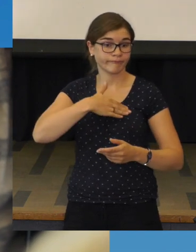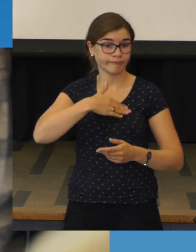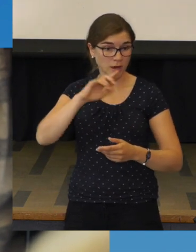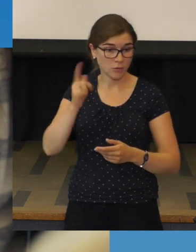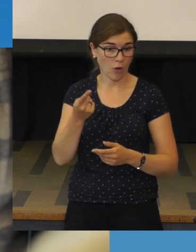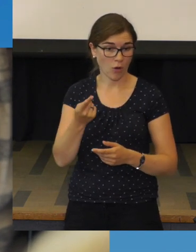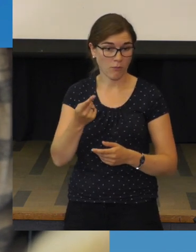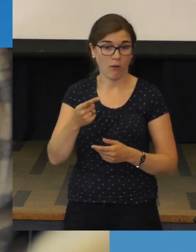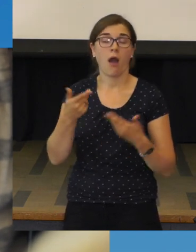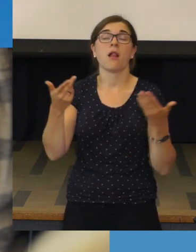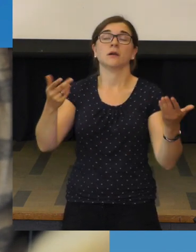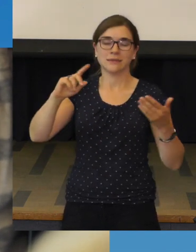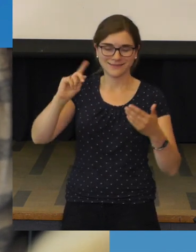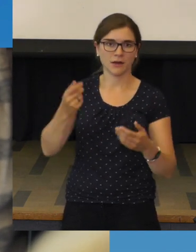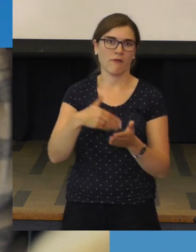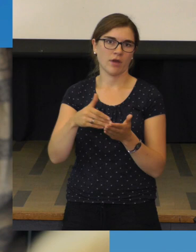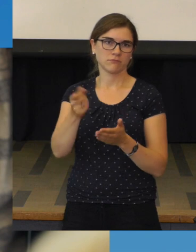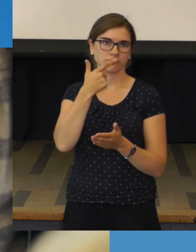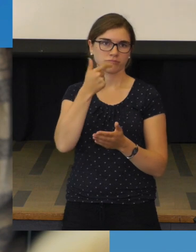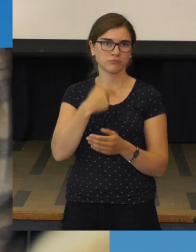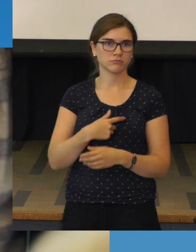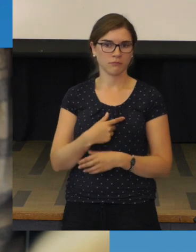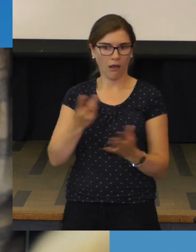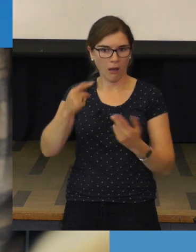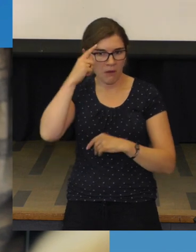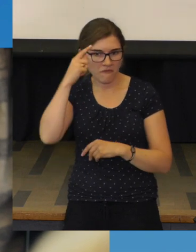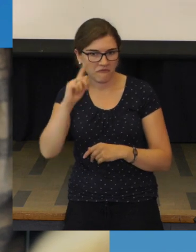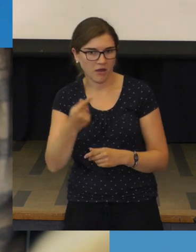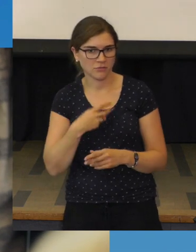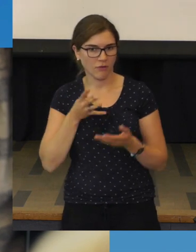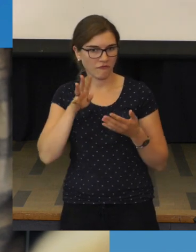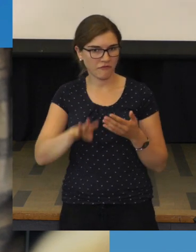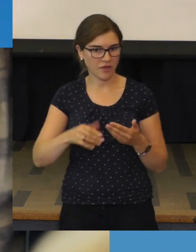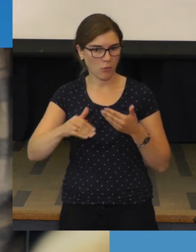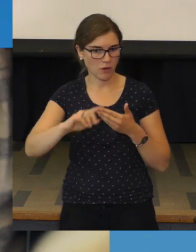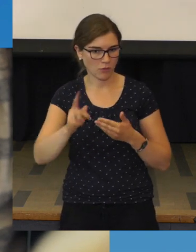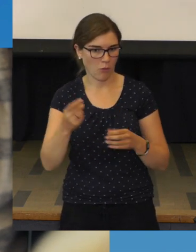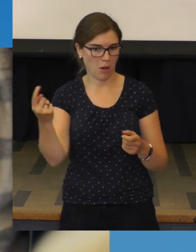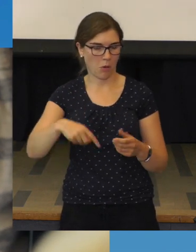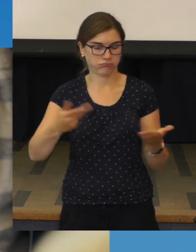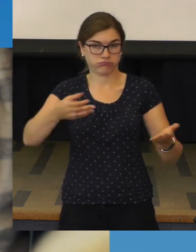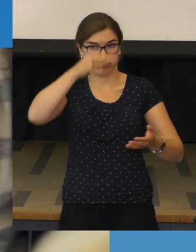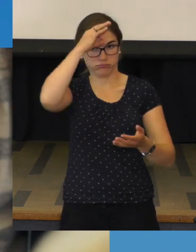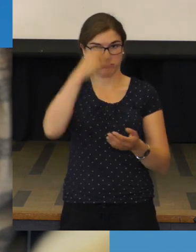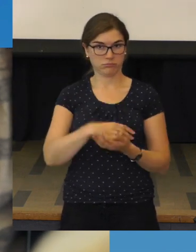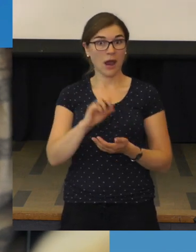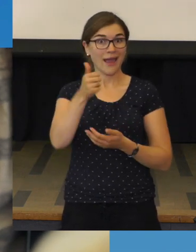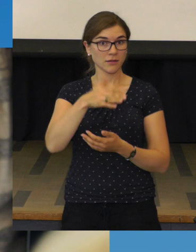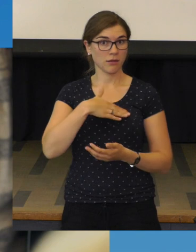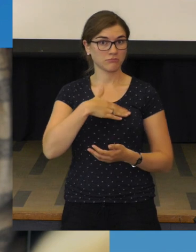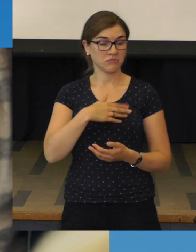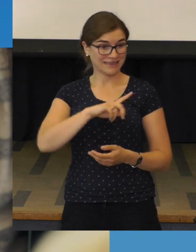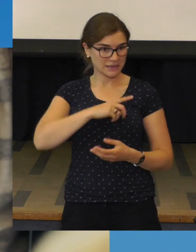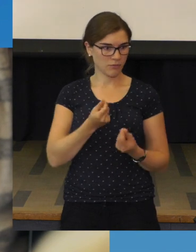Aber wer weiß denn, ob das in den 4 Monaten zwischendurch nochmal aufgetreten ist oder nicht. Das erste Auftreten habe ich